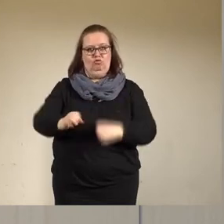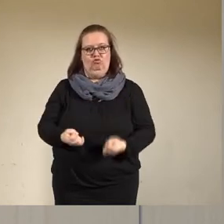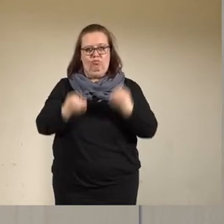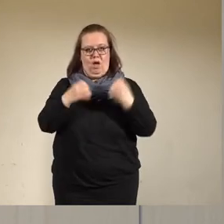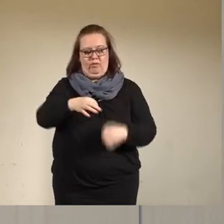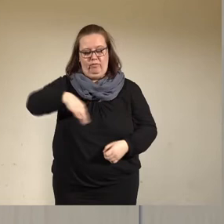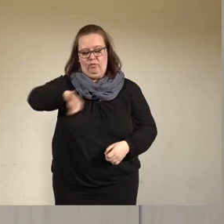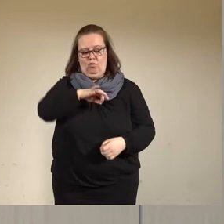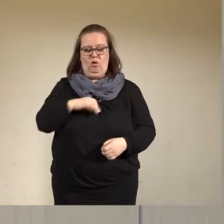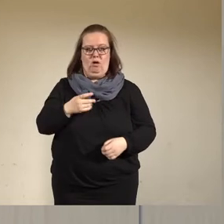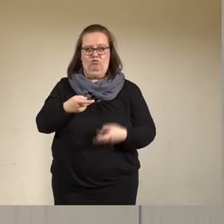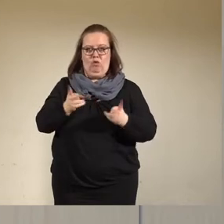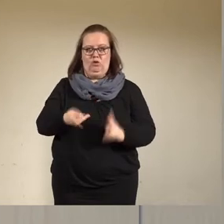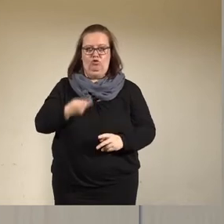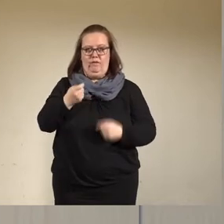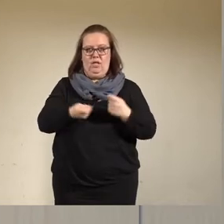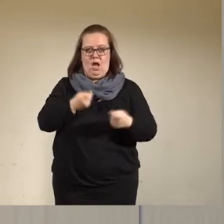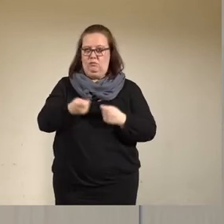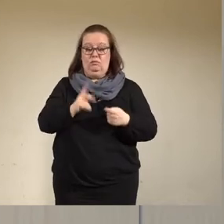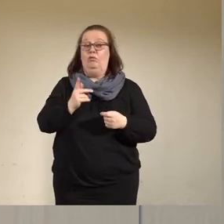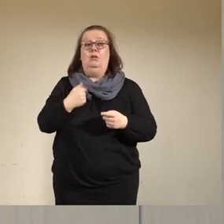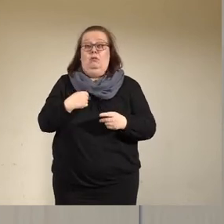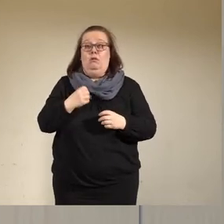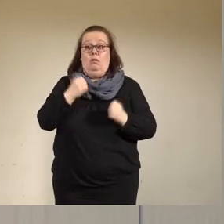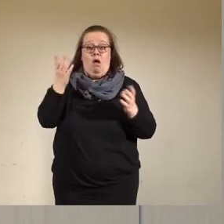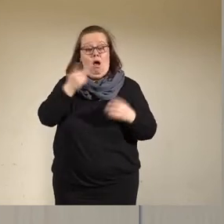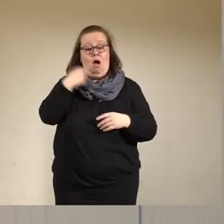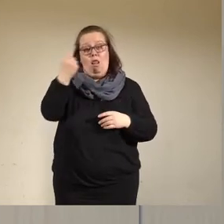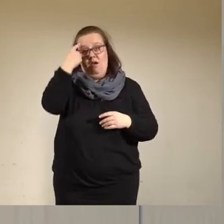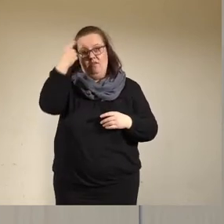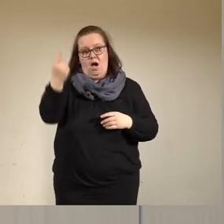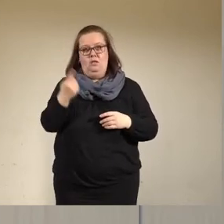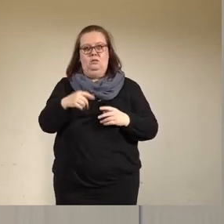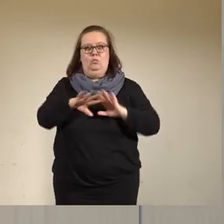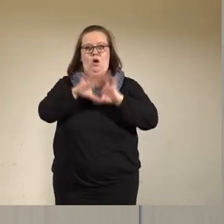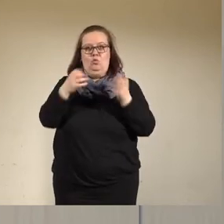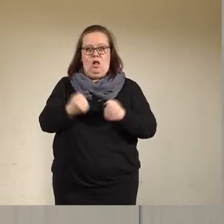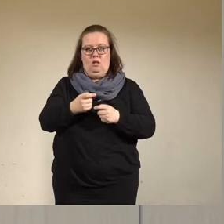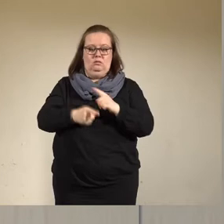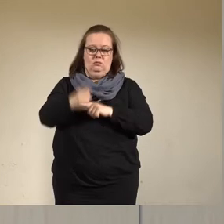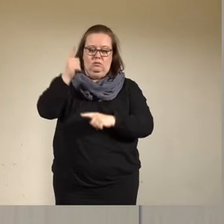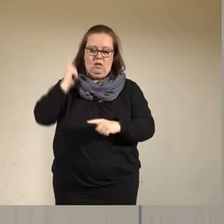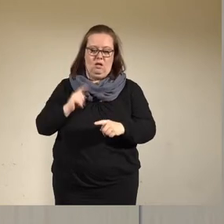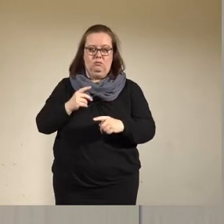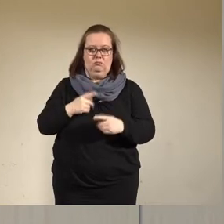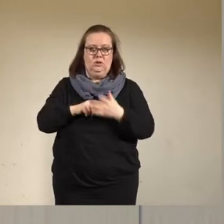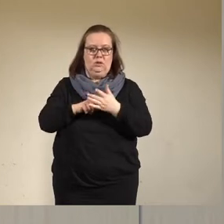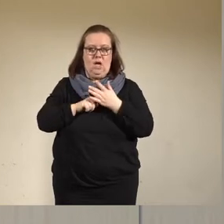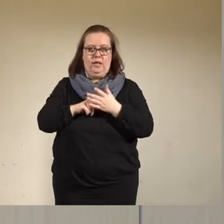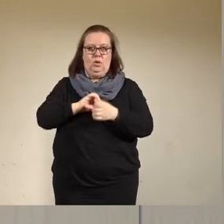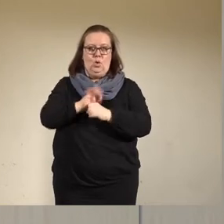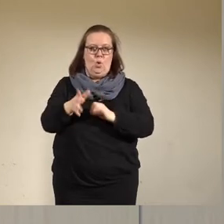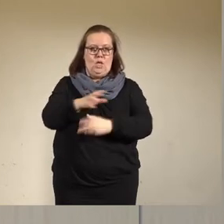für die städtischen Finanzen. Das bestreitet niemand. Das vergehende Haushaltsjahr hat gezeigt, welche Unsicherheiten mit